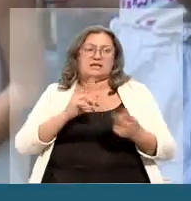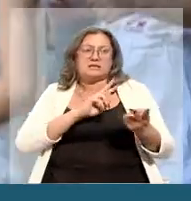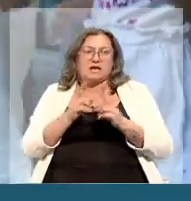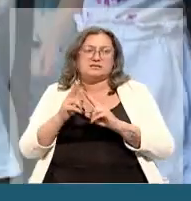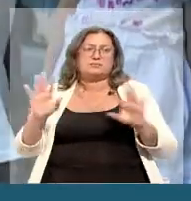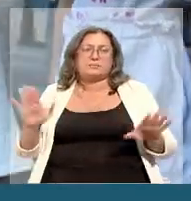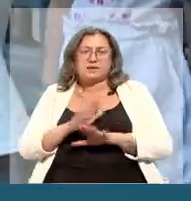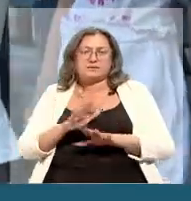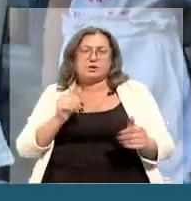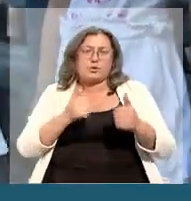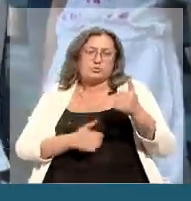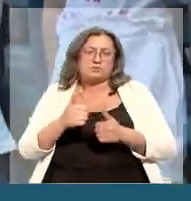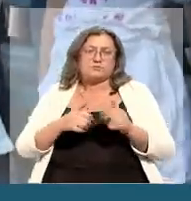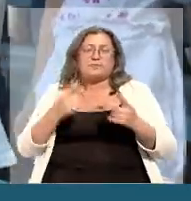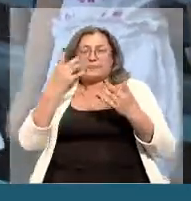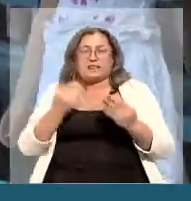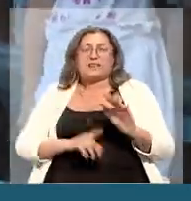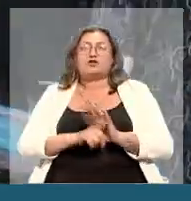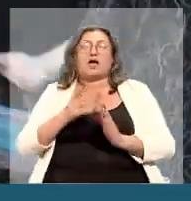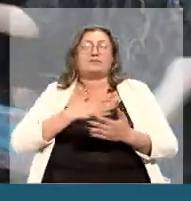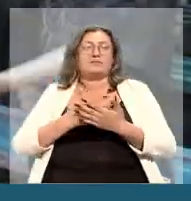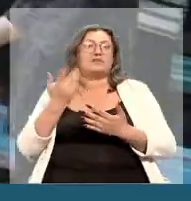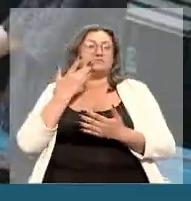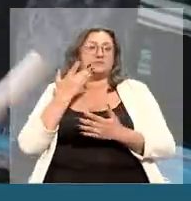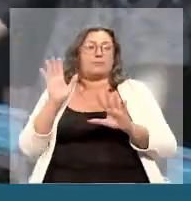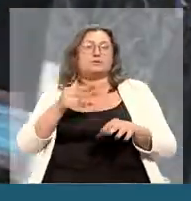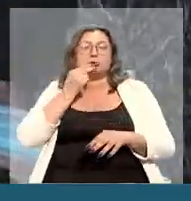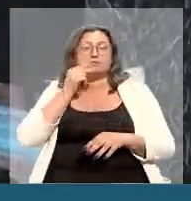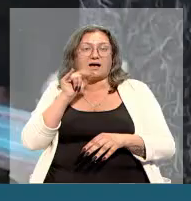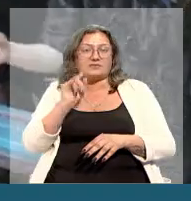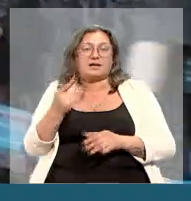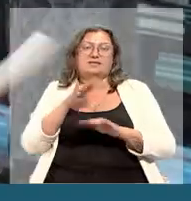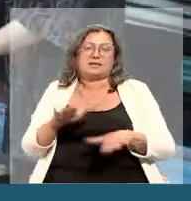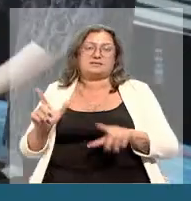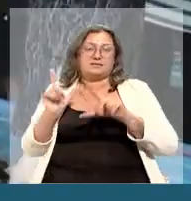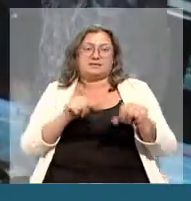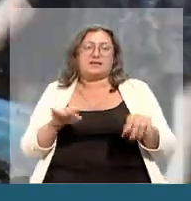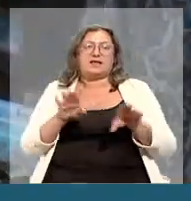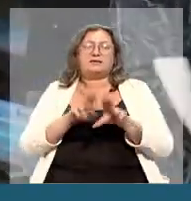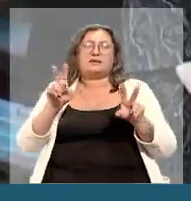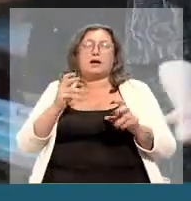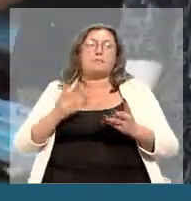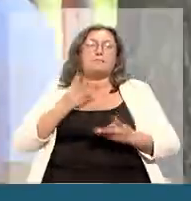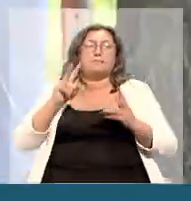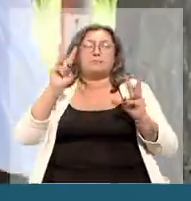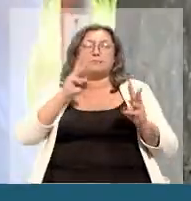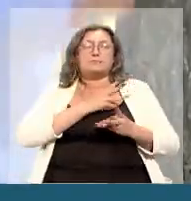танцев, песен и конкурсов. День начинается активно, традиционно. После завтрака дети отправляются на так называемый